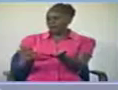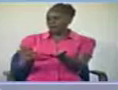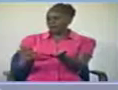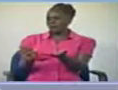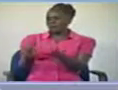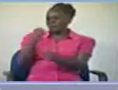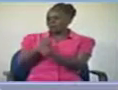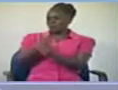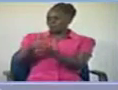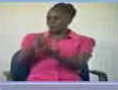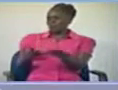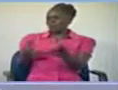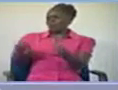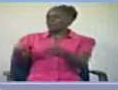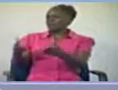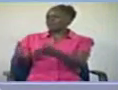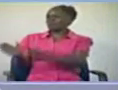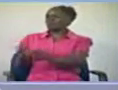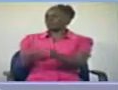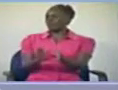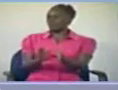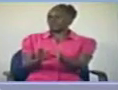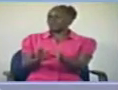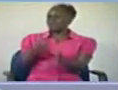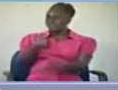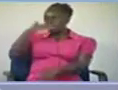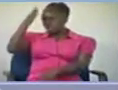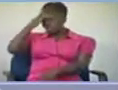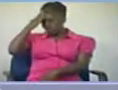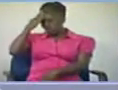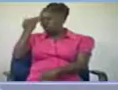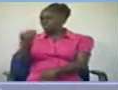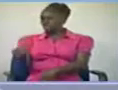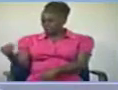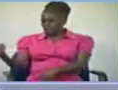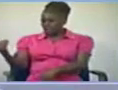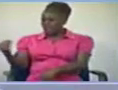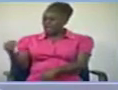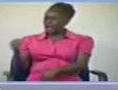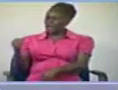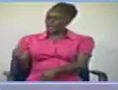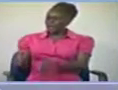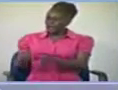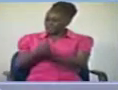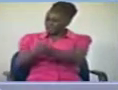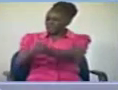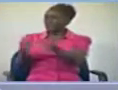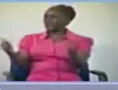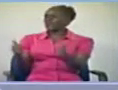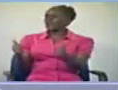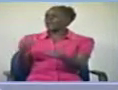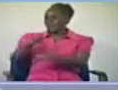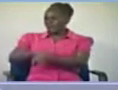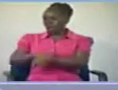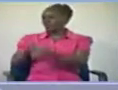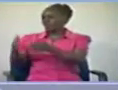framework hii imepeana hiyo nafasi. Kwa hivyo mimi najua watoto wetu tukiwaelekeza vizuri watapata